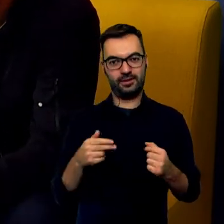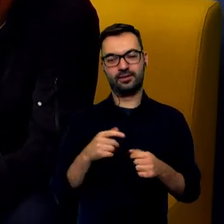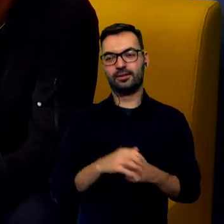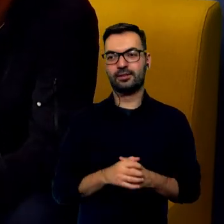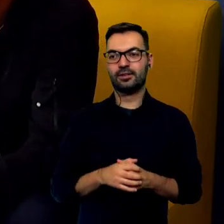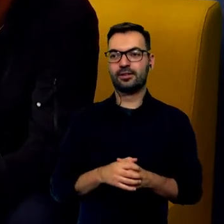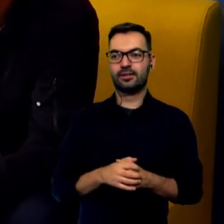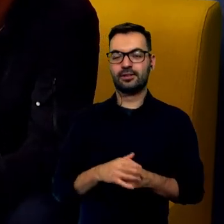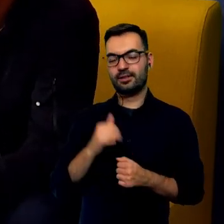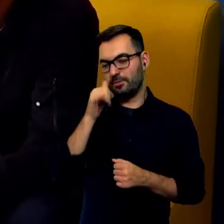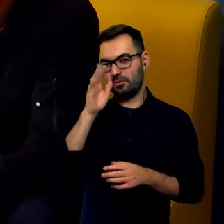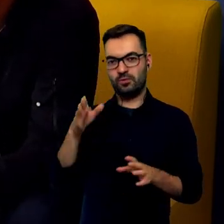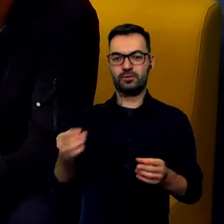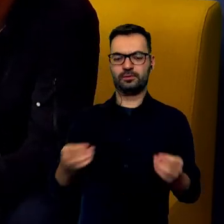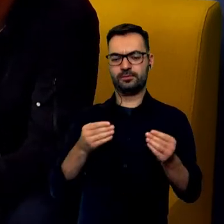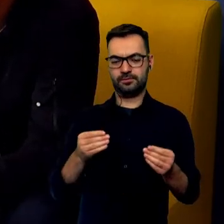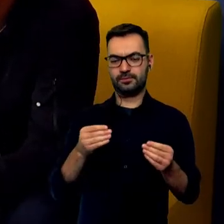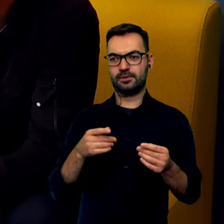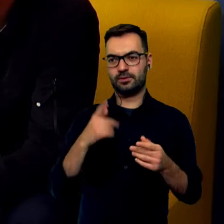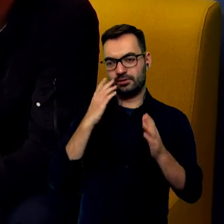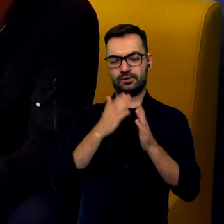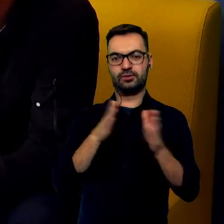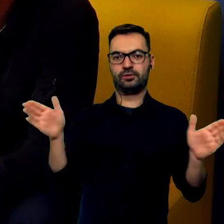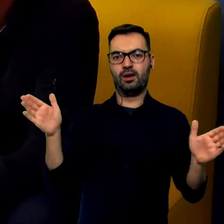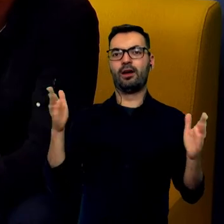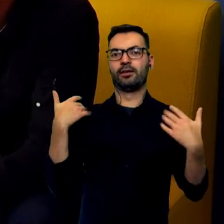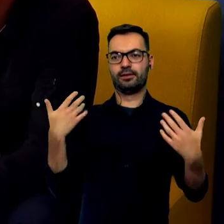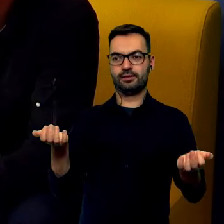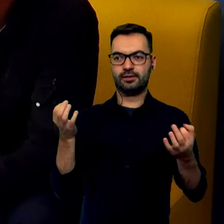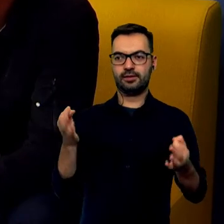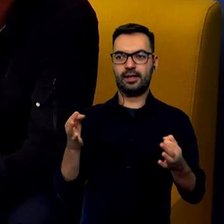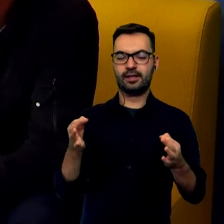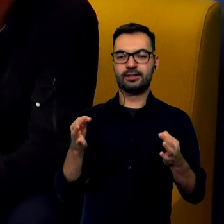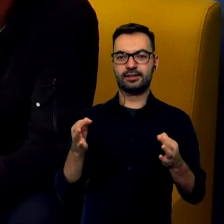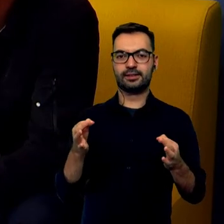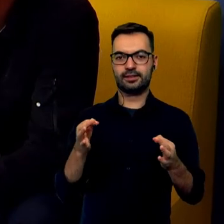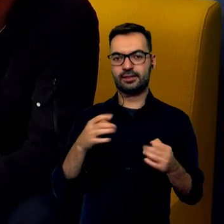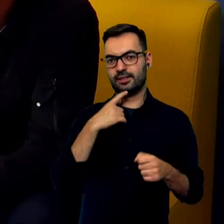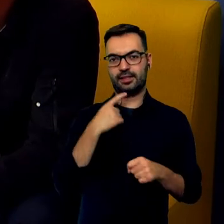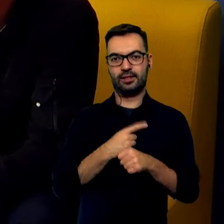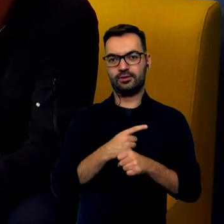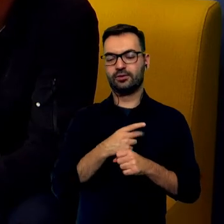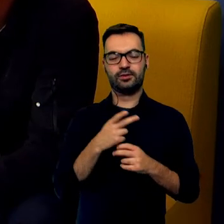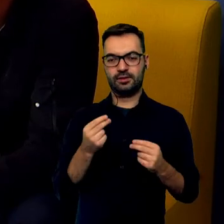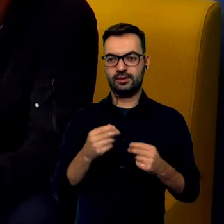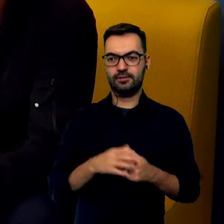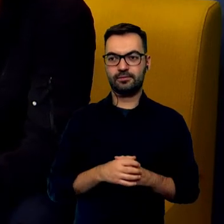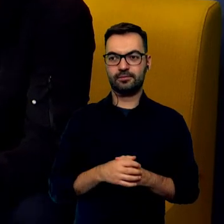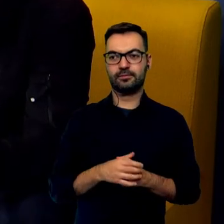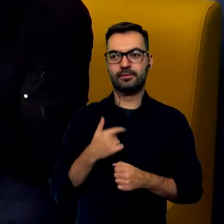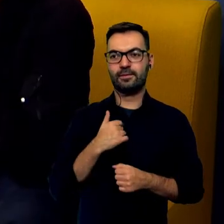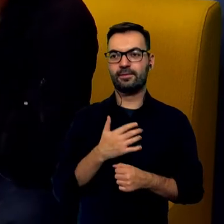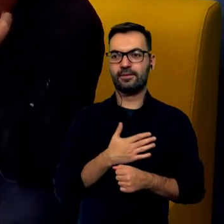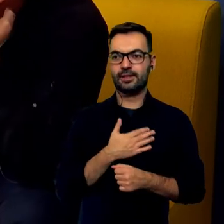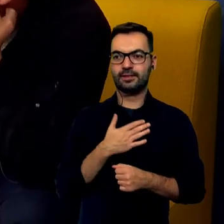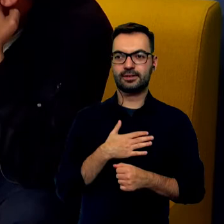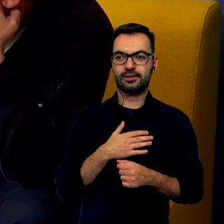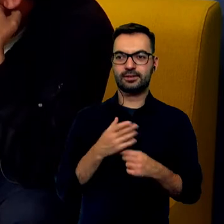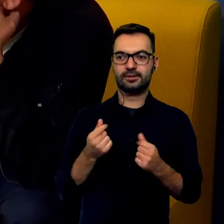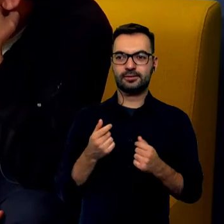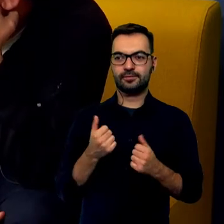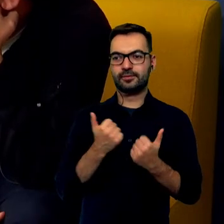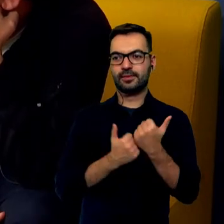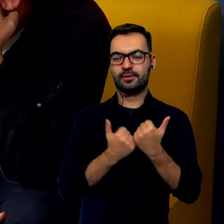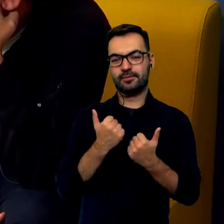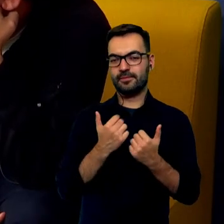spojrzenie na dane zagadnienie szeroko i teraz dopiero podejmowanie jakichkolwiek decyzji, tylko mam wrażenie, że to jest taki